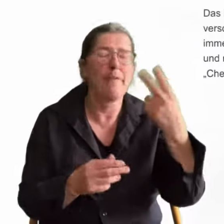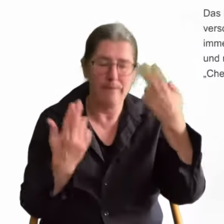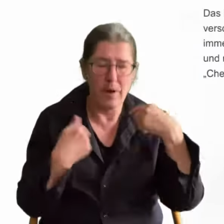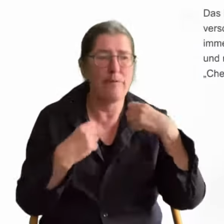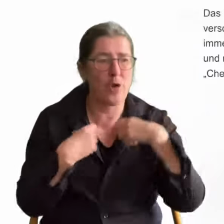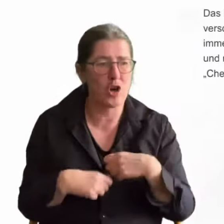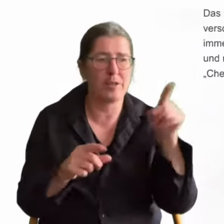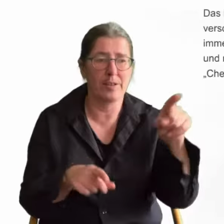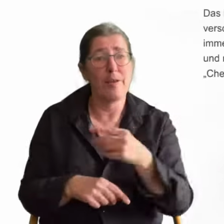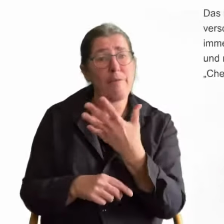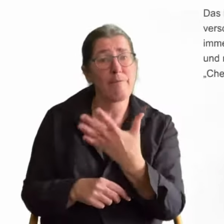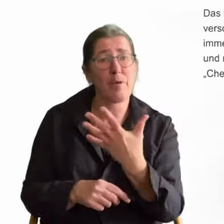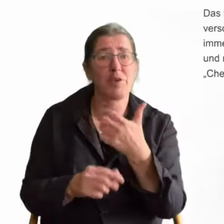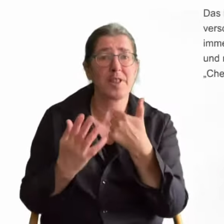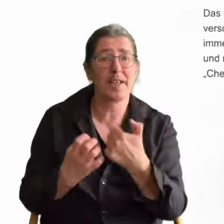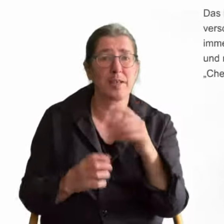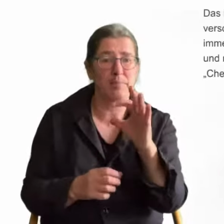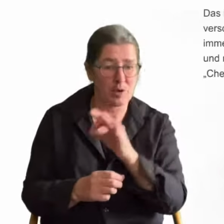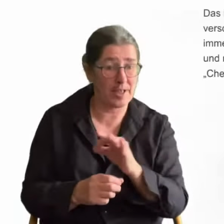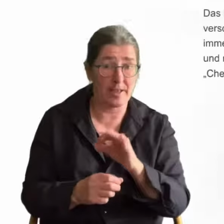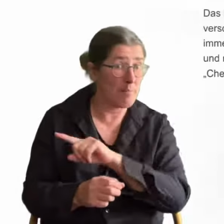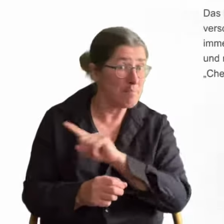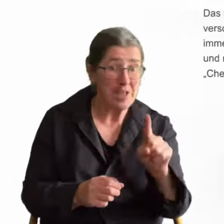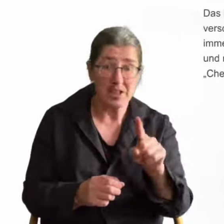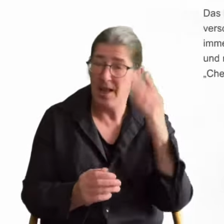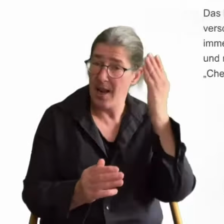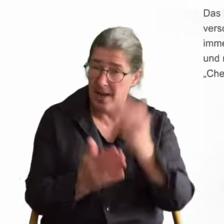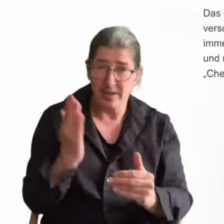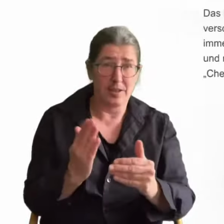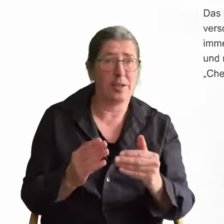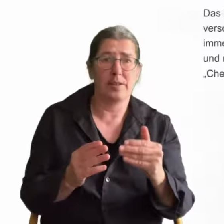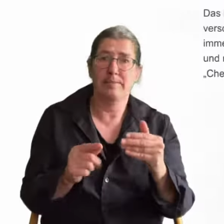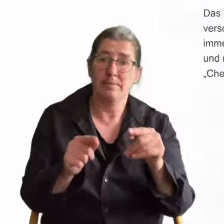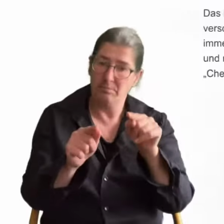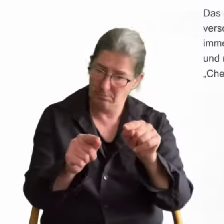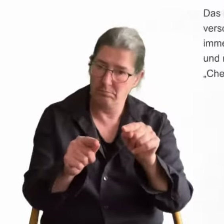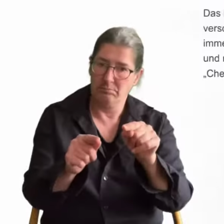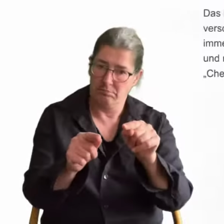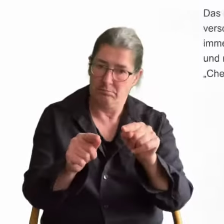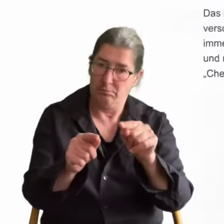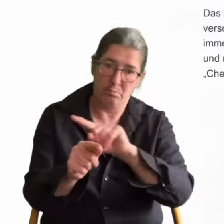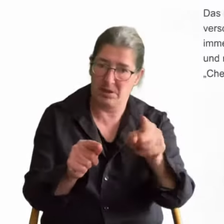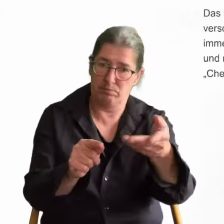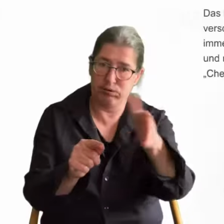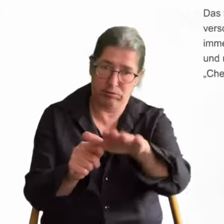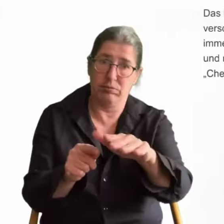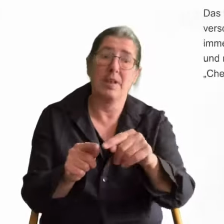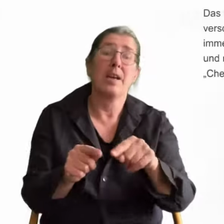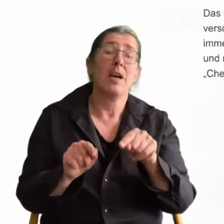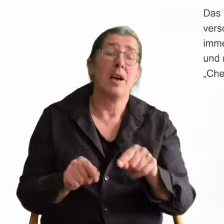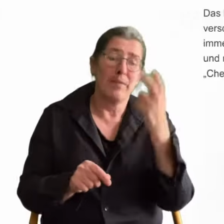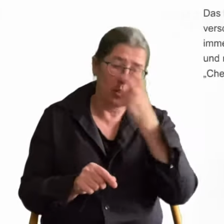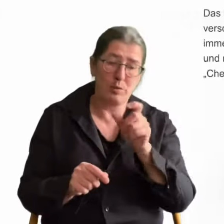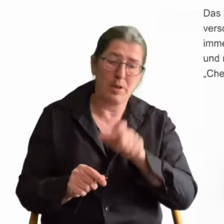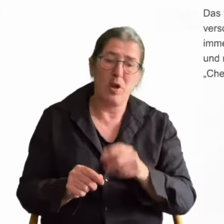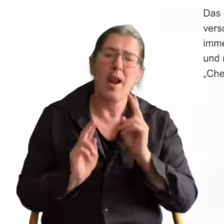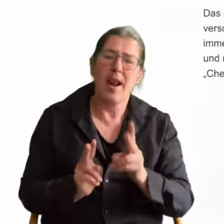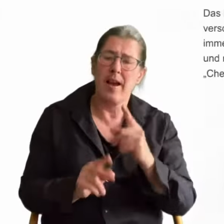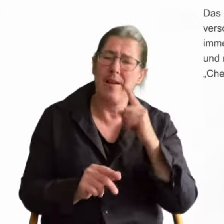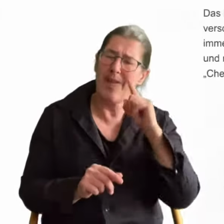65 prozent sind bis zum letzten stromschlag gegangen die versuchspersonen die lehrer wussten